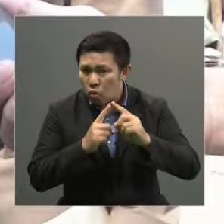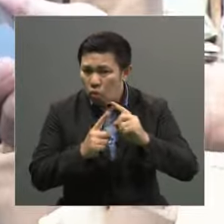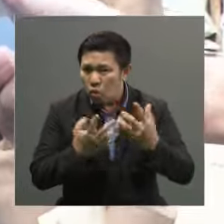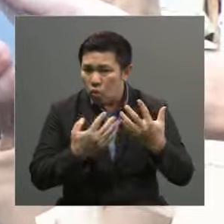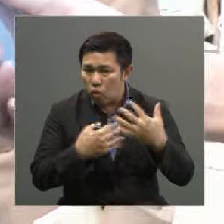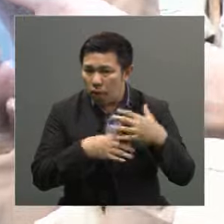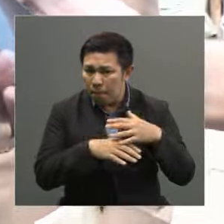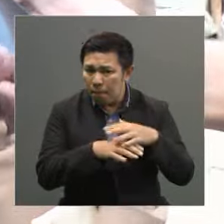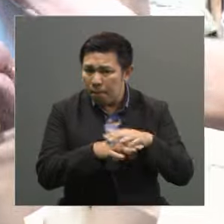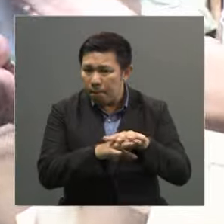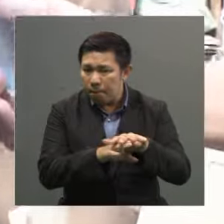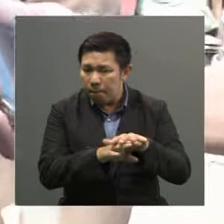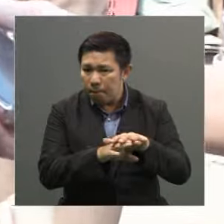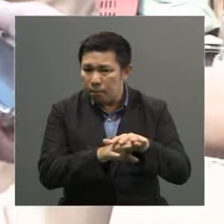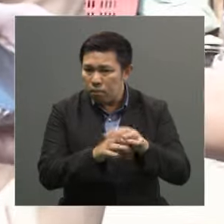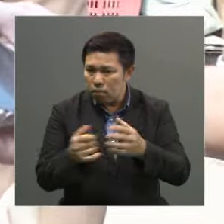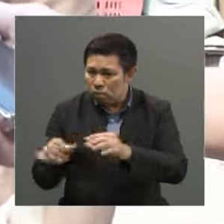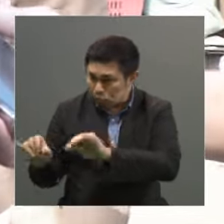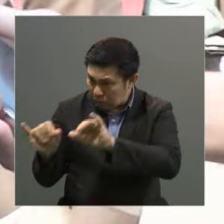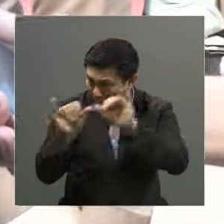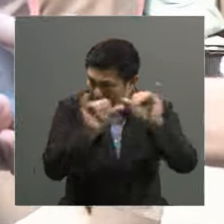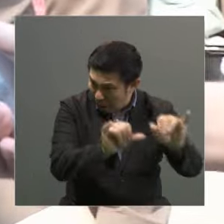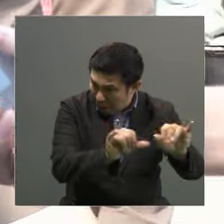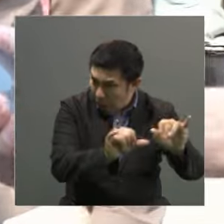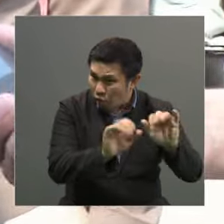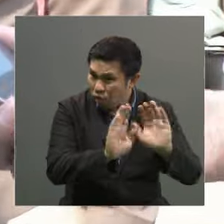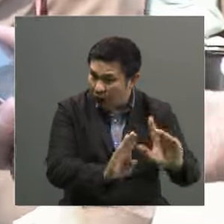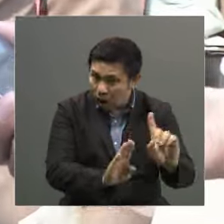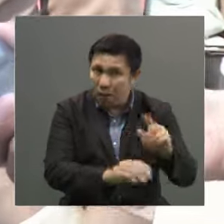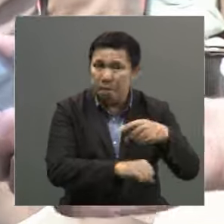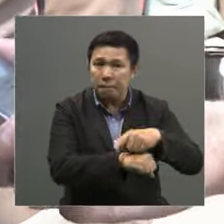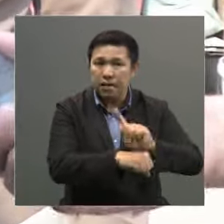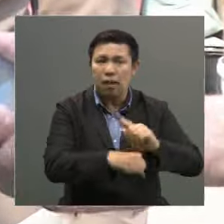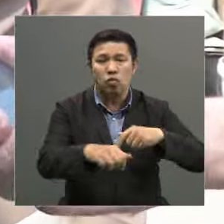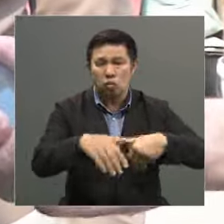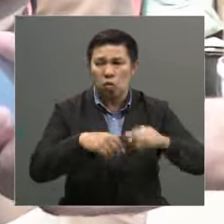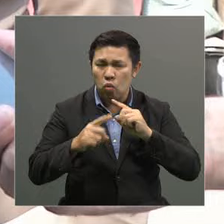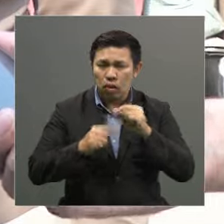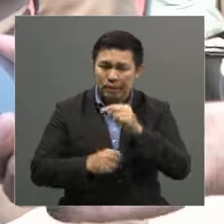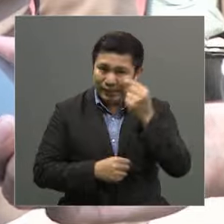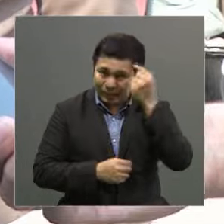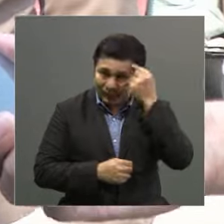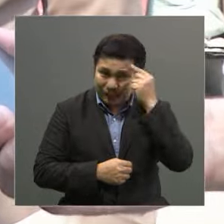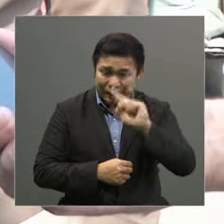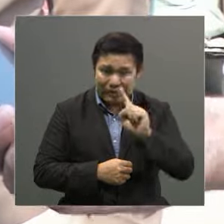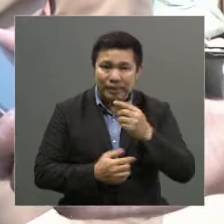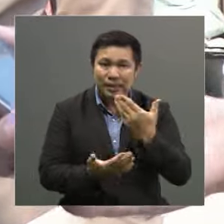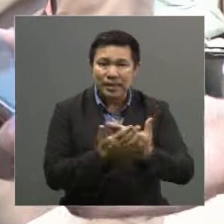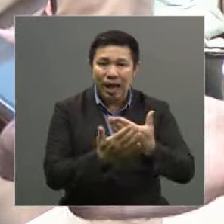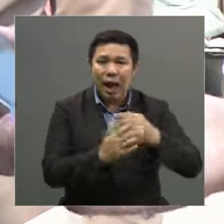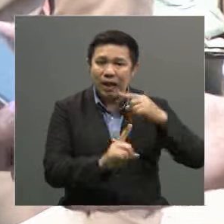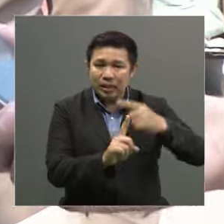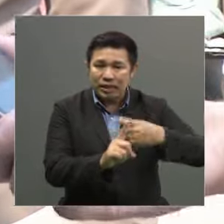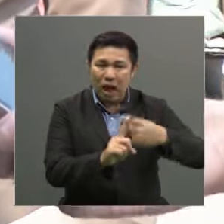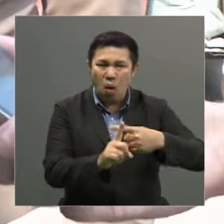นเคสเนี่ยไปอยู่ที่ไหนก่อนไหมคร ับ ค่ะเบื้องต้นคุยกับประธานชุมชนเนี่ยก็จะมีการระดมเรื่องของค่าเช่านะคะไปเช่